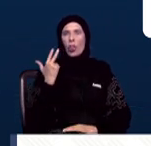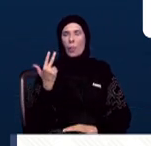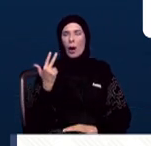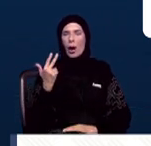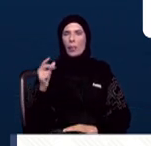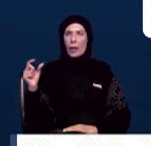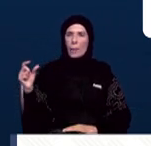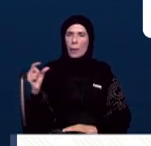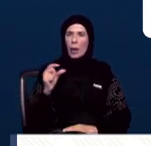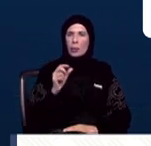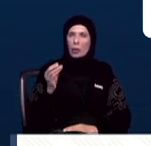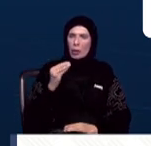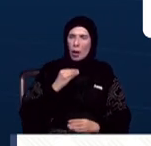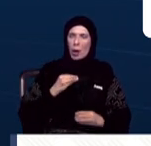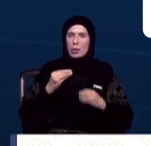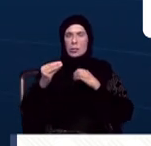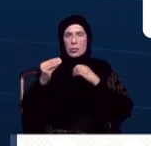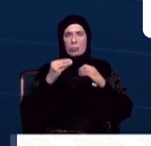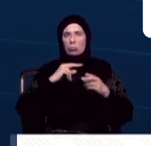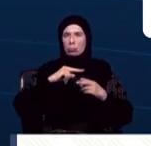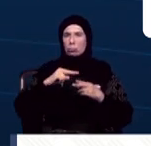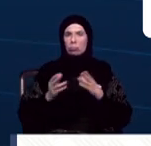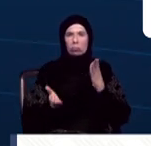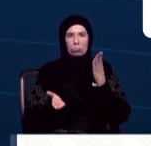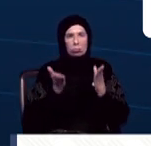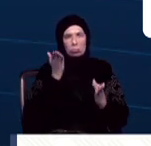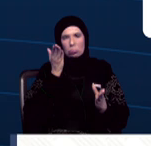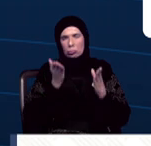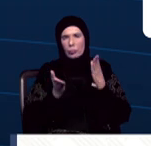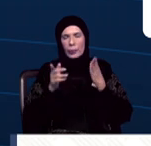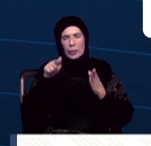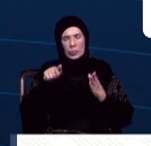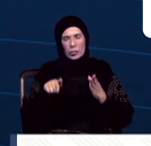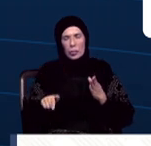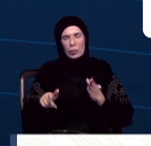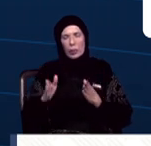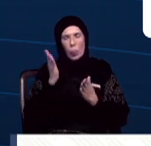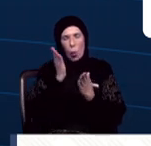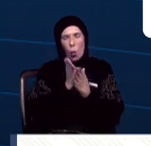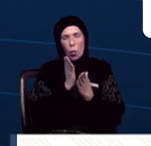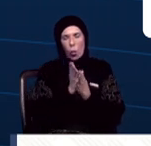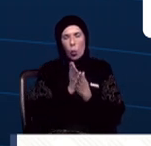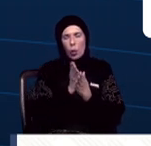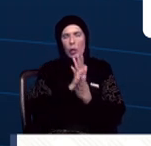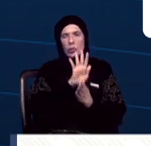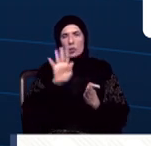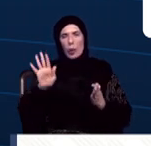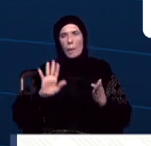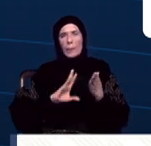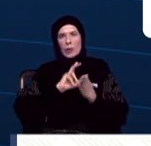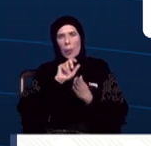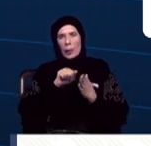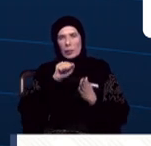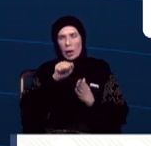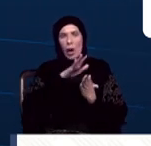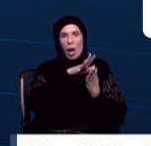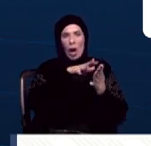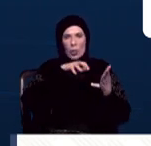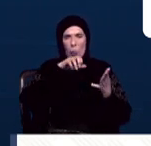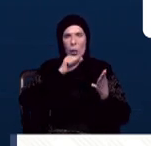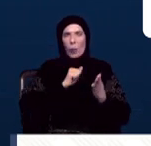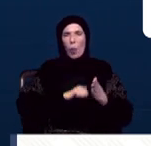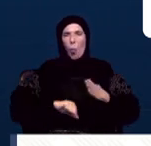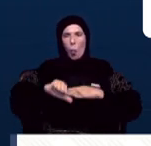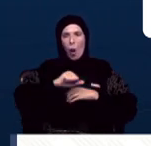واحياء مفاوضات السلام العادل والشامل بما يلبي حقوق الشعب الفلسطيني الشقيق في اقامه دولته